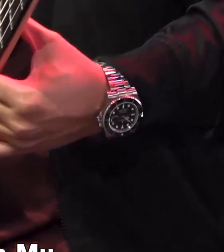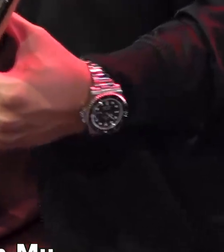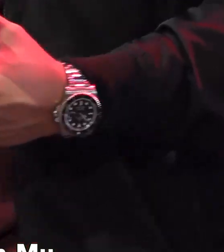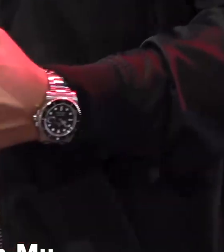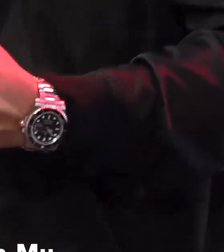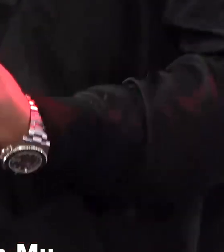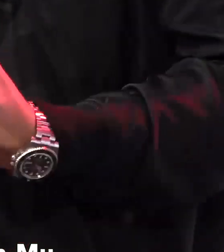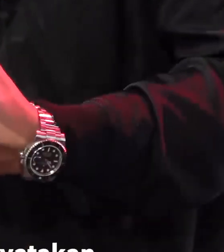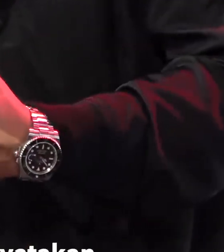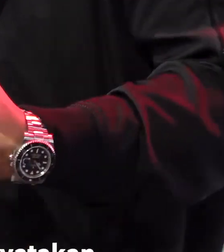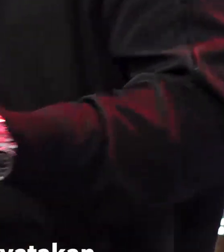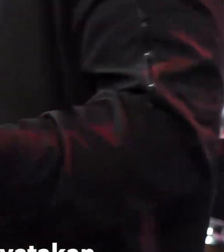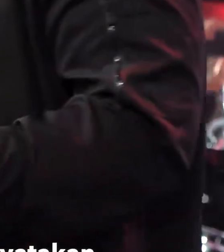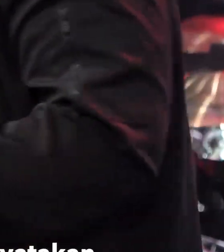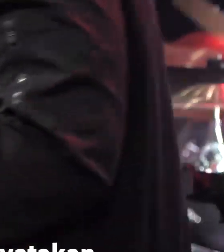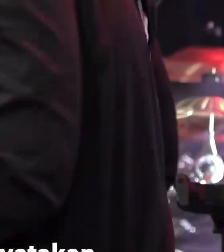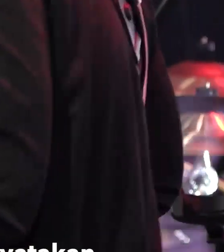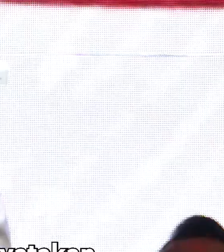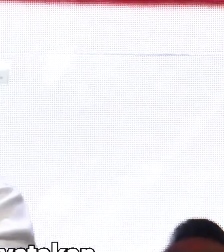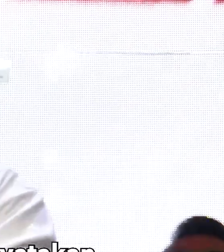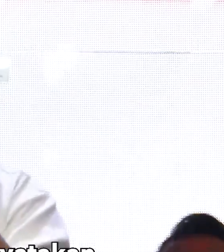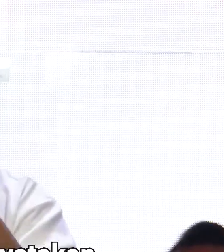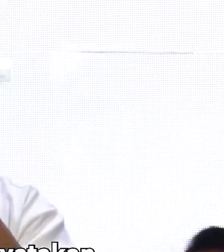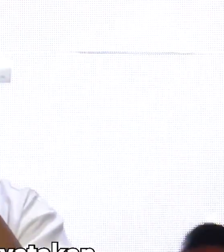kebesaran-Mu, kan kami